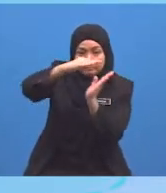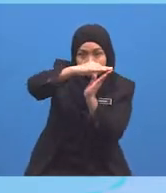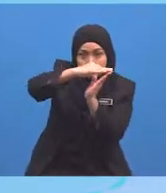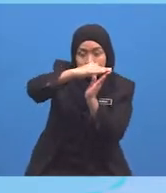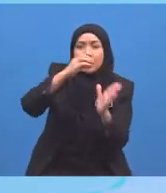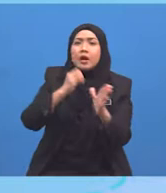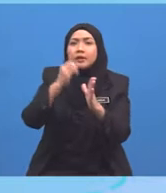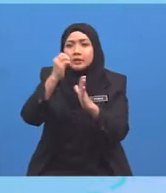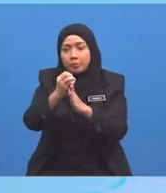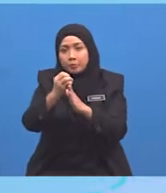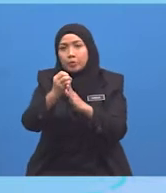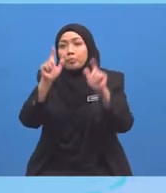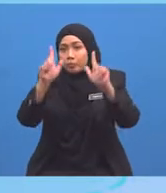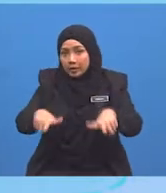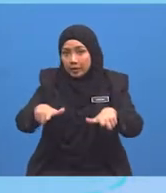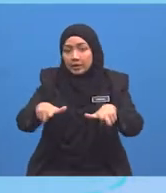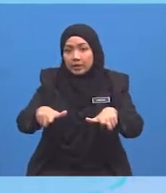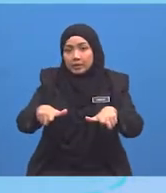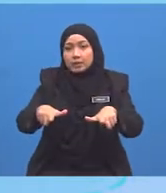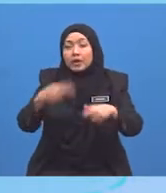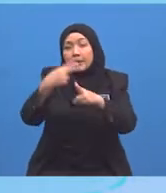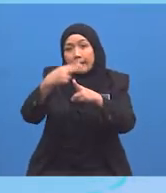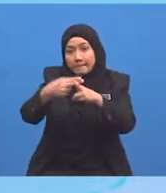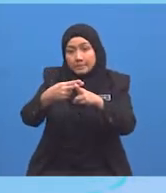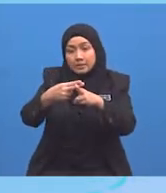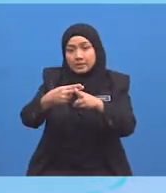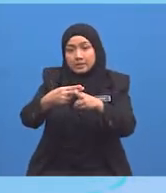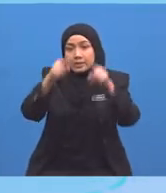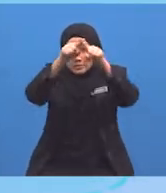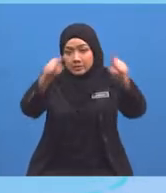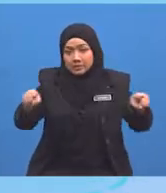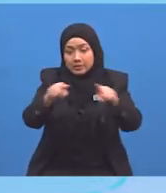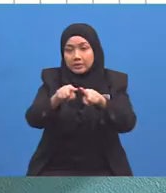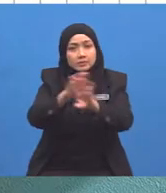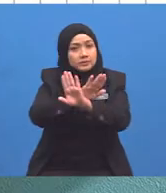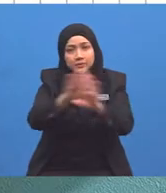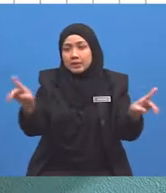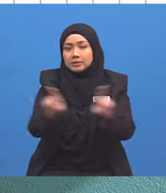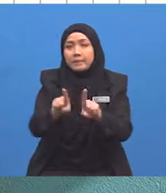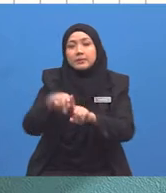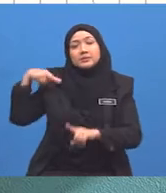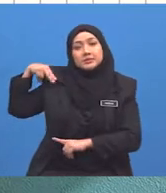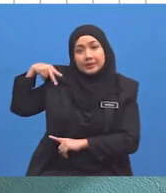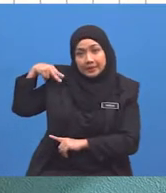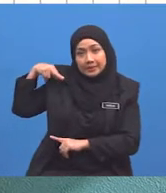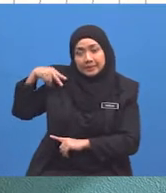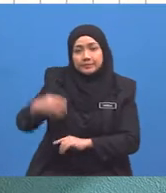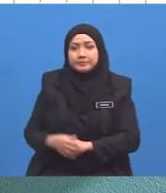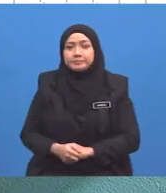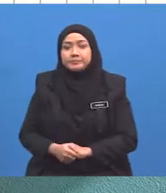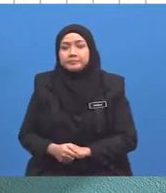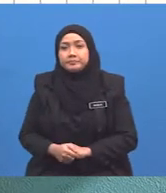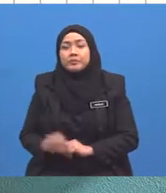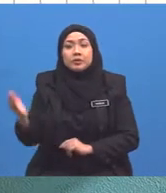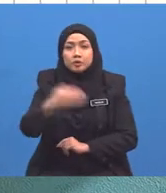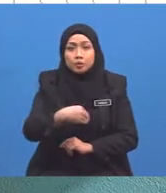boleh dikelaskan sebagai segitiga tak sama kaki. Jom kita teruskan